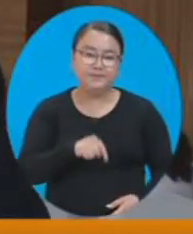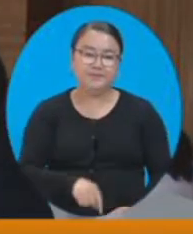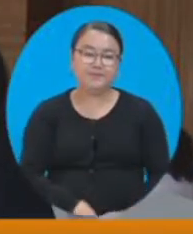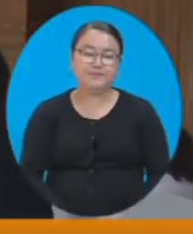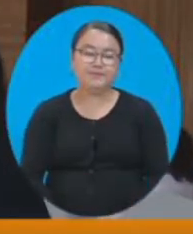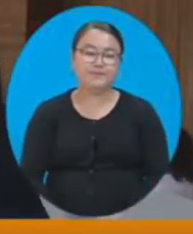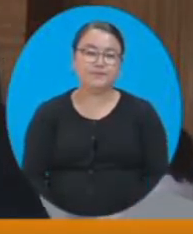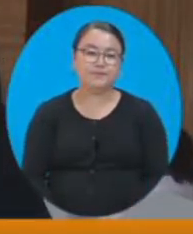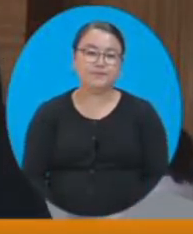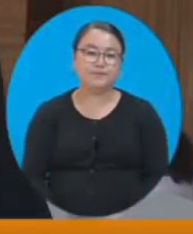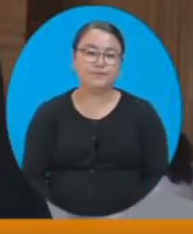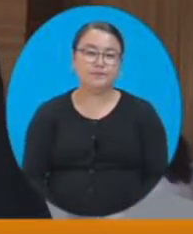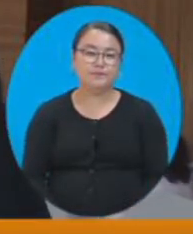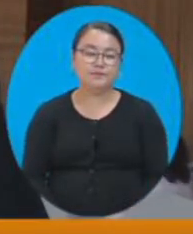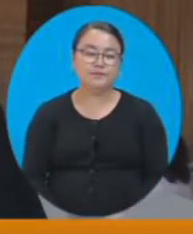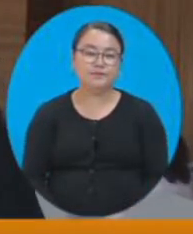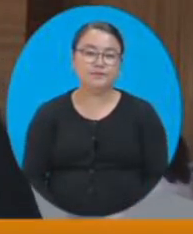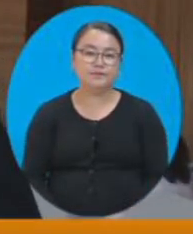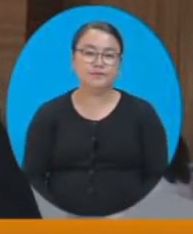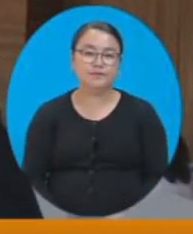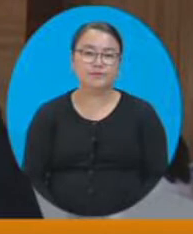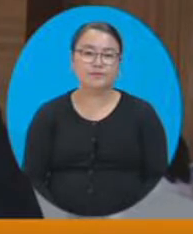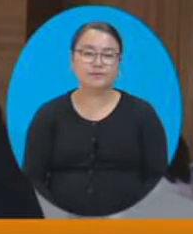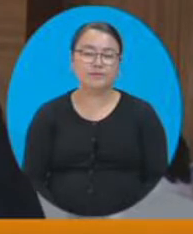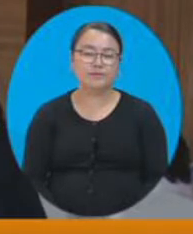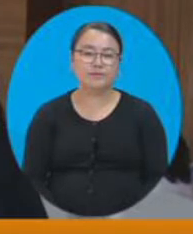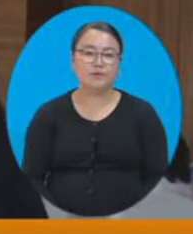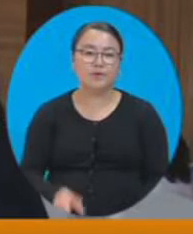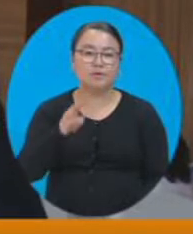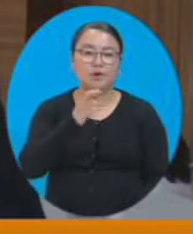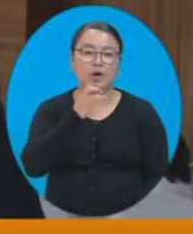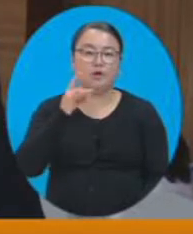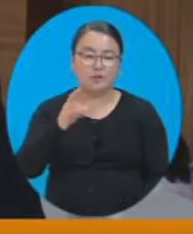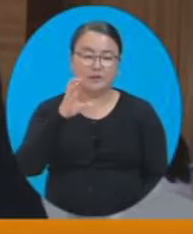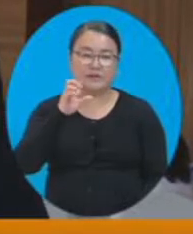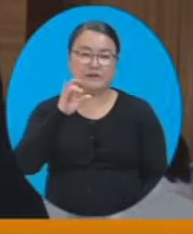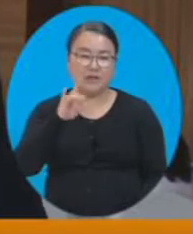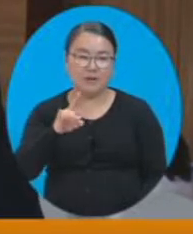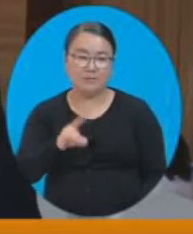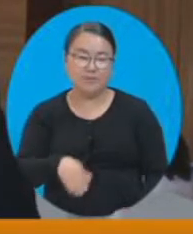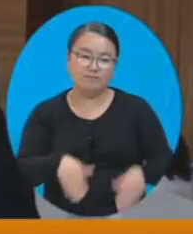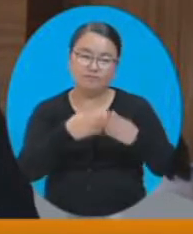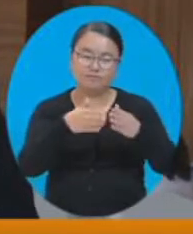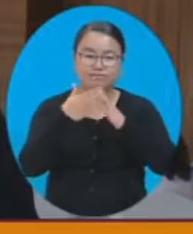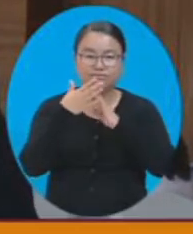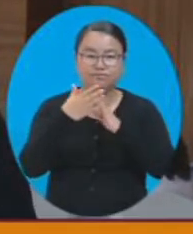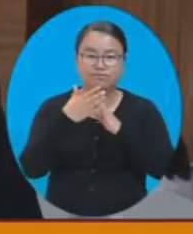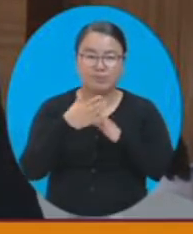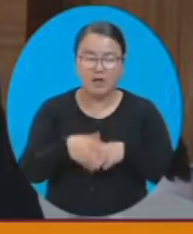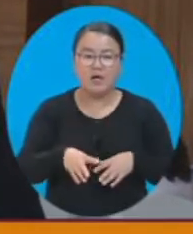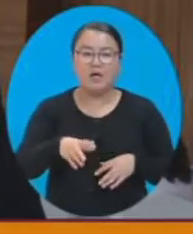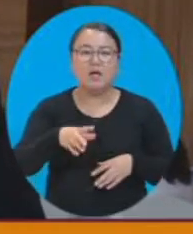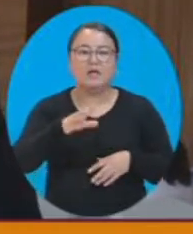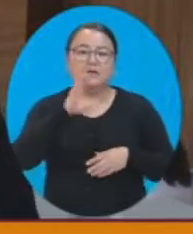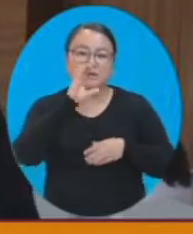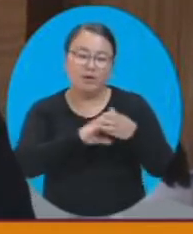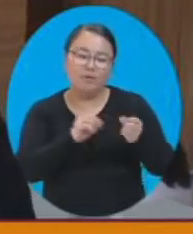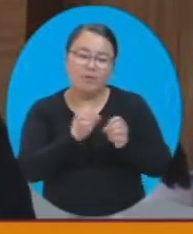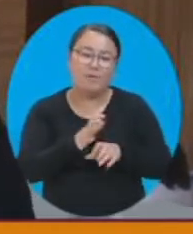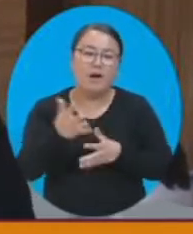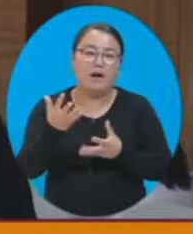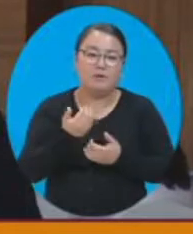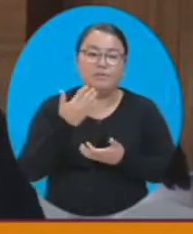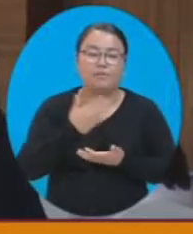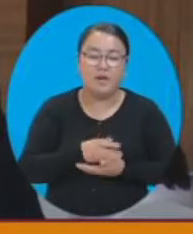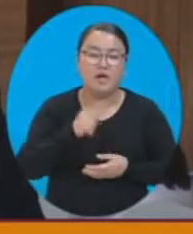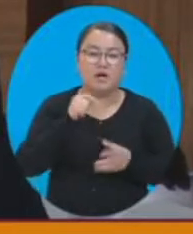өнөөдрийн бидний одоо баримт бичгүүд бол гарч ирж байна. Татвартаноос надрын одоо салбарыг бий болгоё гэж Европ холбооны одоо санхүүжилтээр орж иж